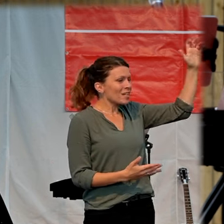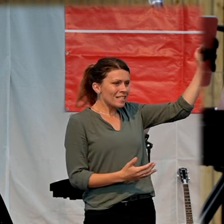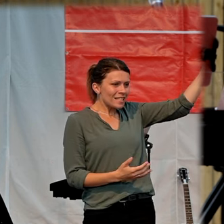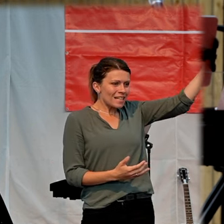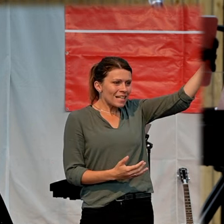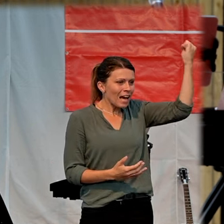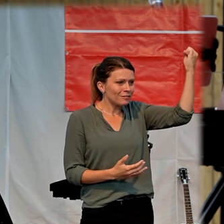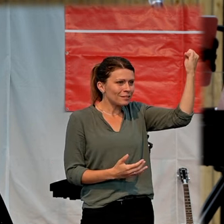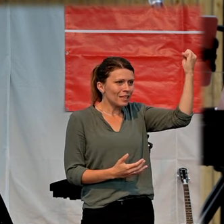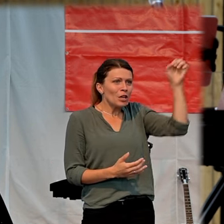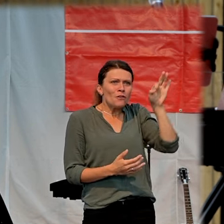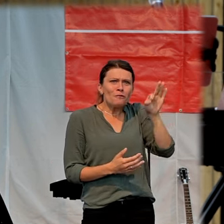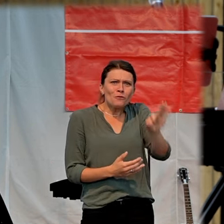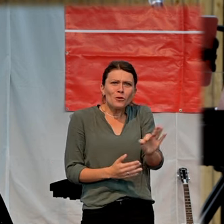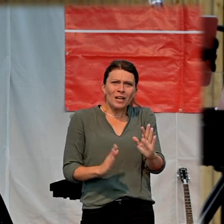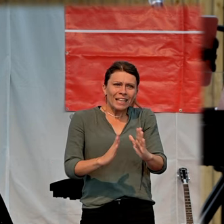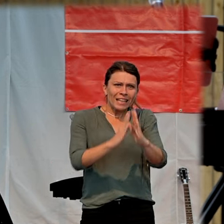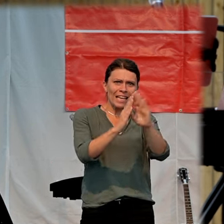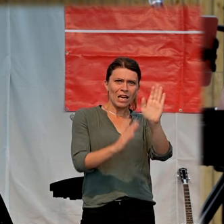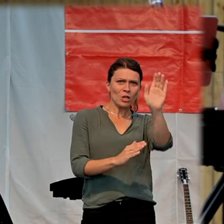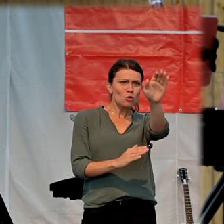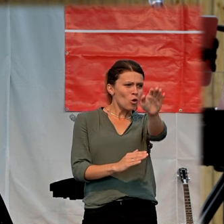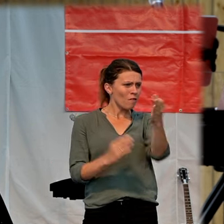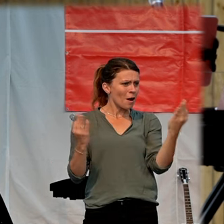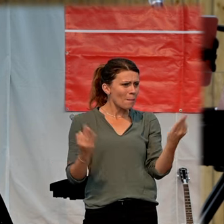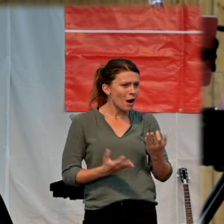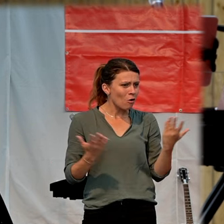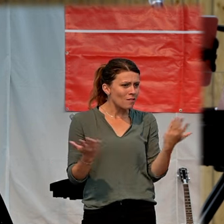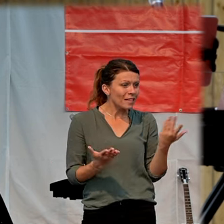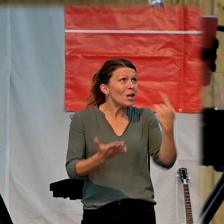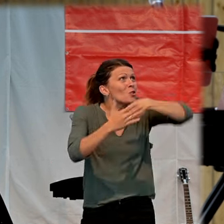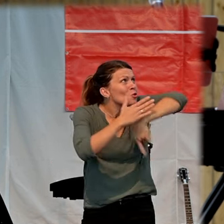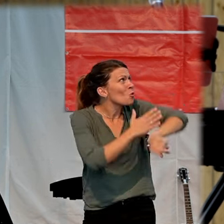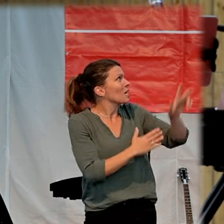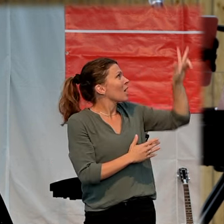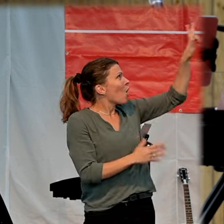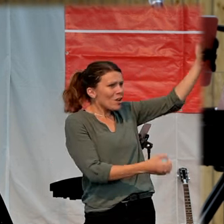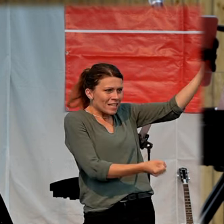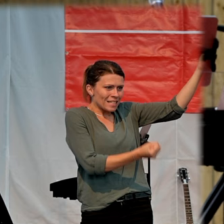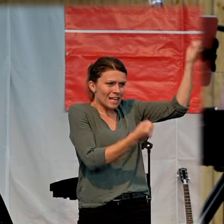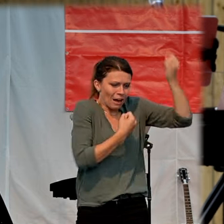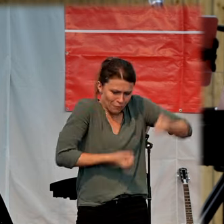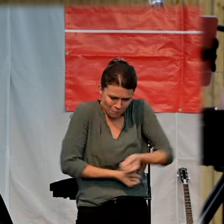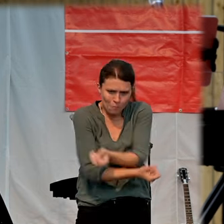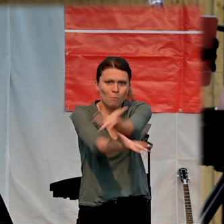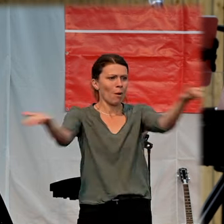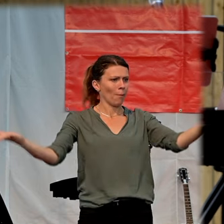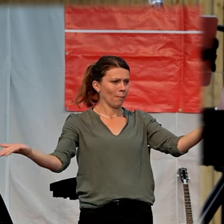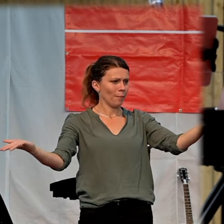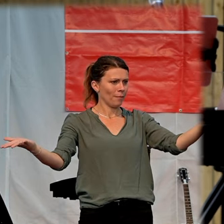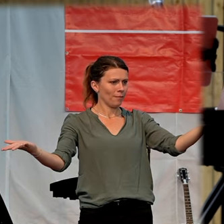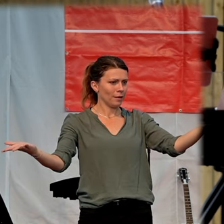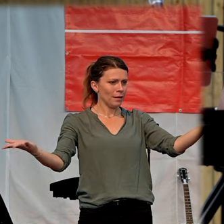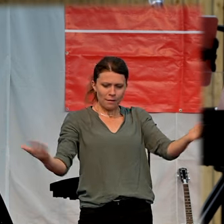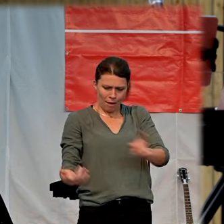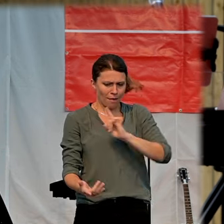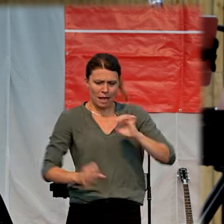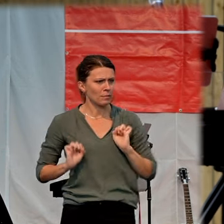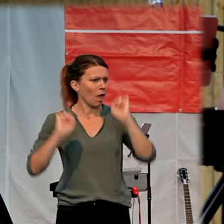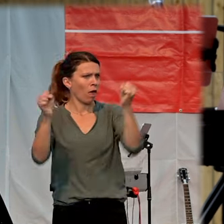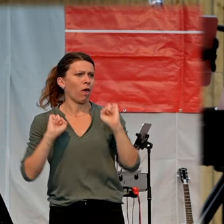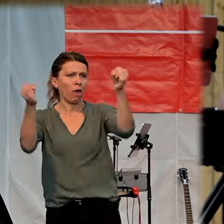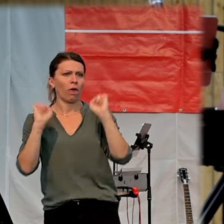der Zukunft ist eine Kirche, die aus der Kraft Gottes existiert. Wir haben so